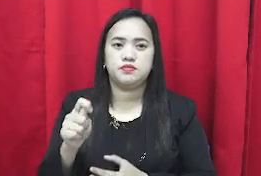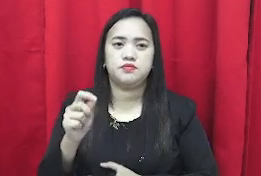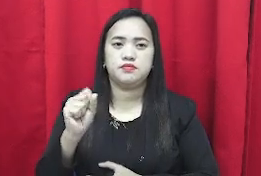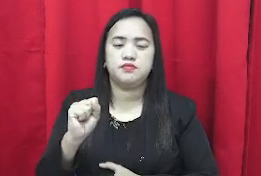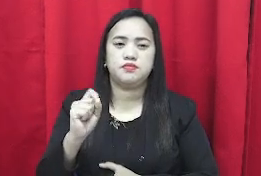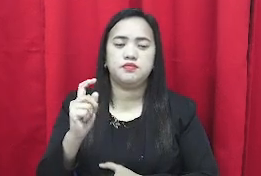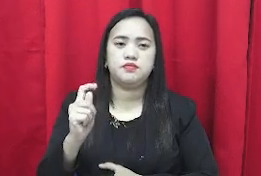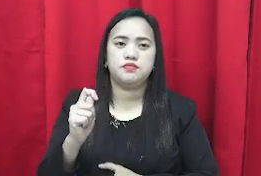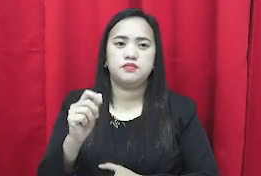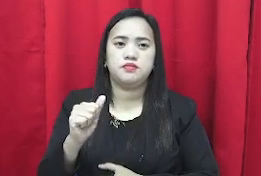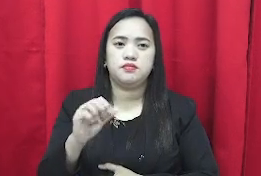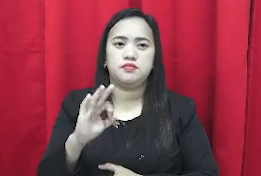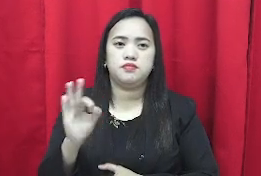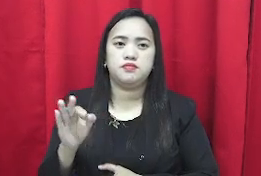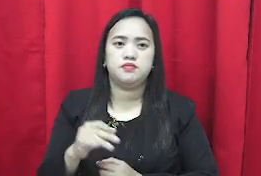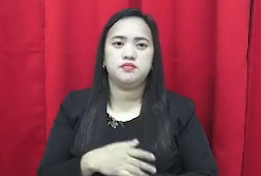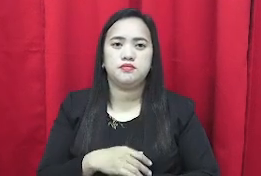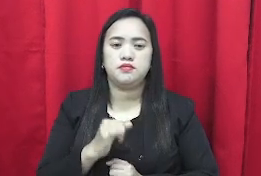ko